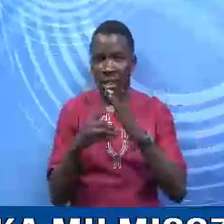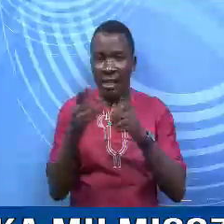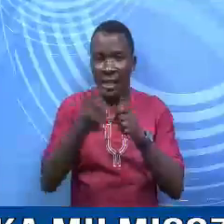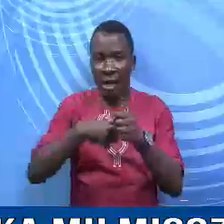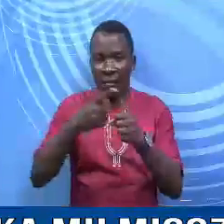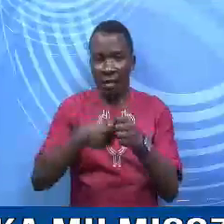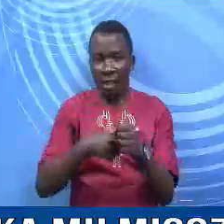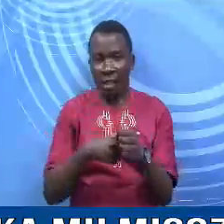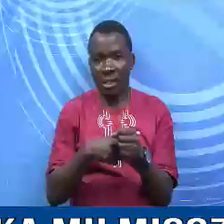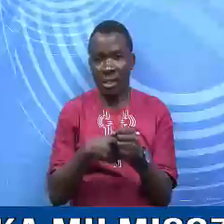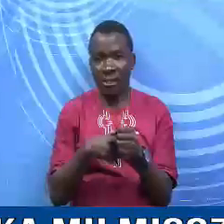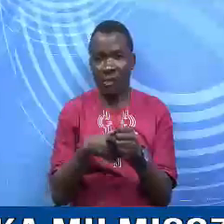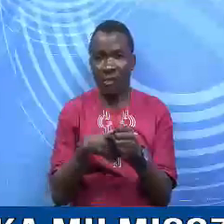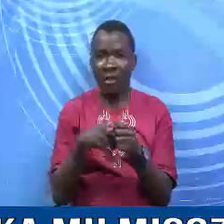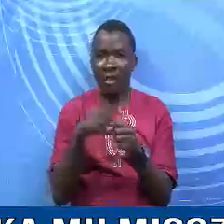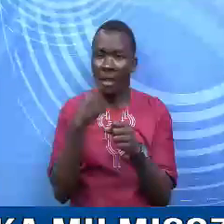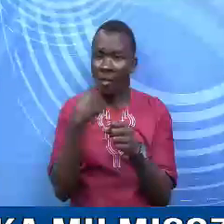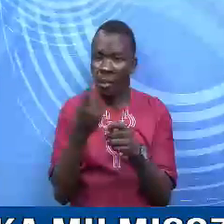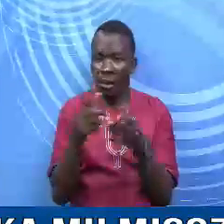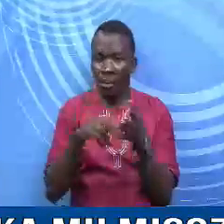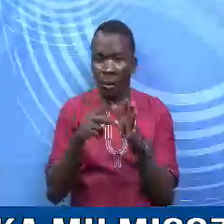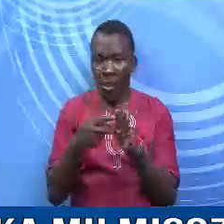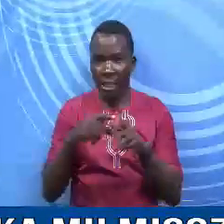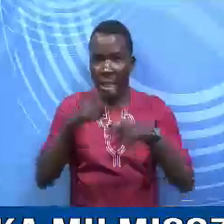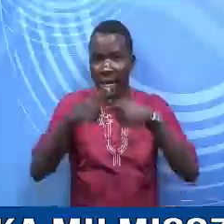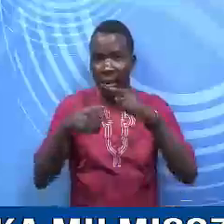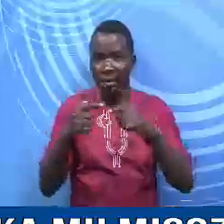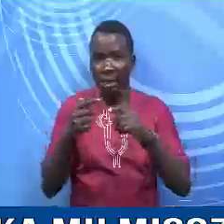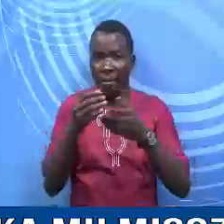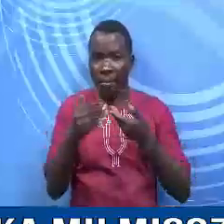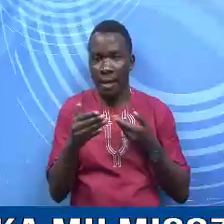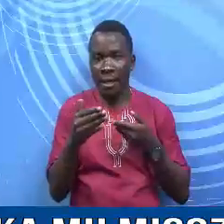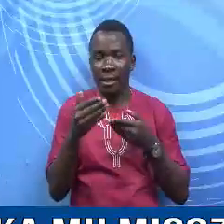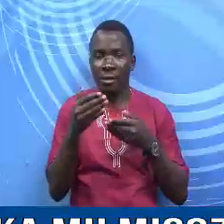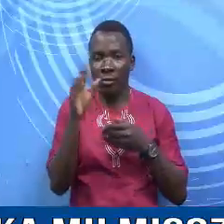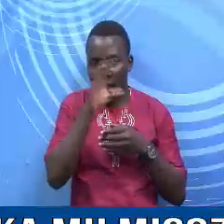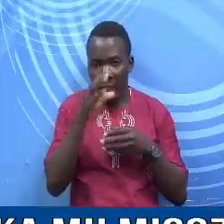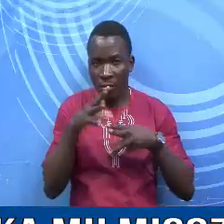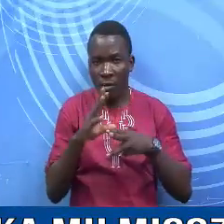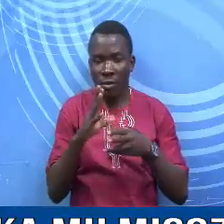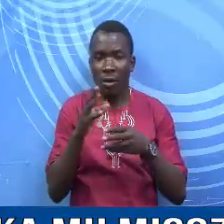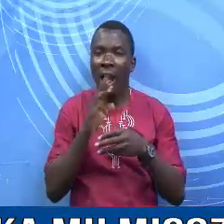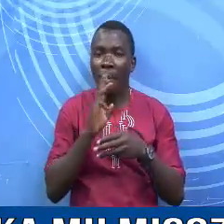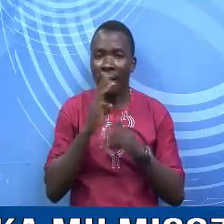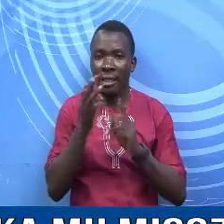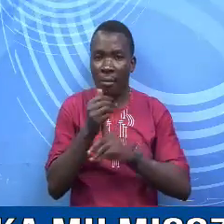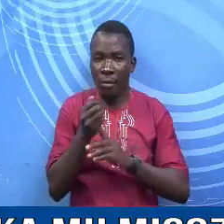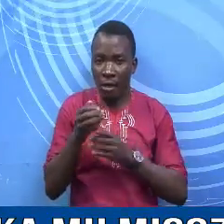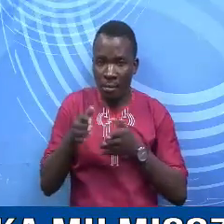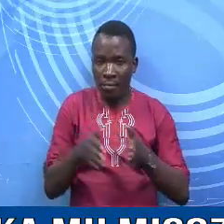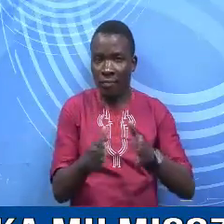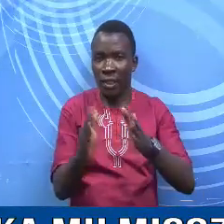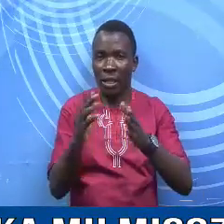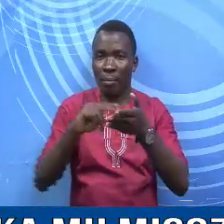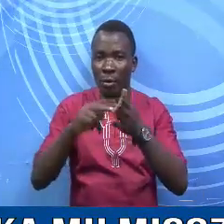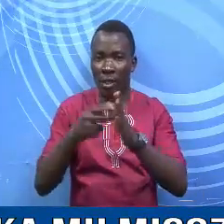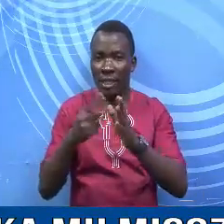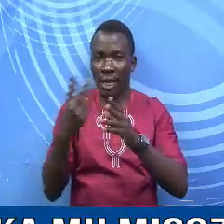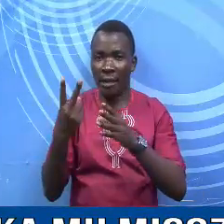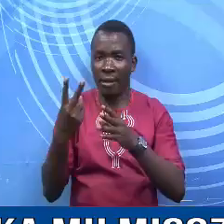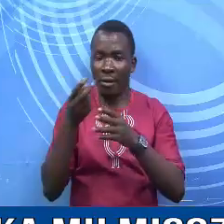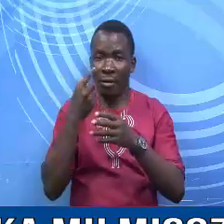ngubu umushinga rero urakomeje hari habanje kubanza kugira ngo ari amazi ave abone inzira, noneho umushinga ukurikiyeho ni ugukomeza muri Nyabihu aho amazi